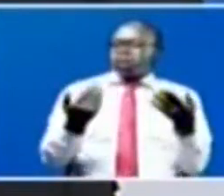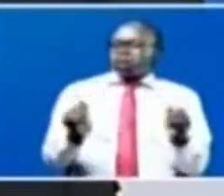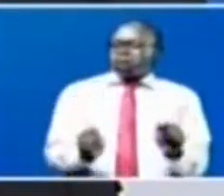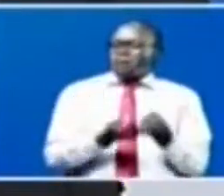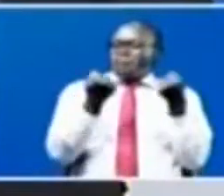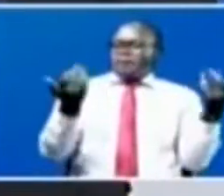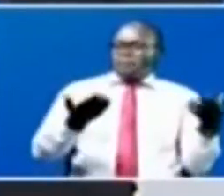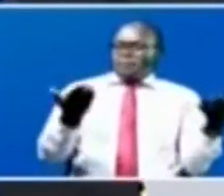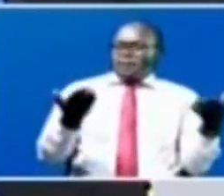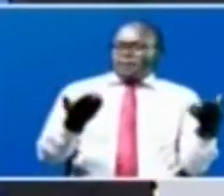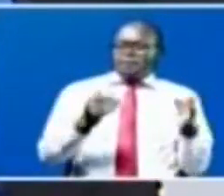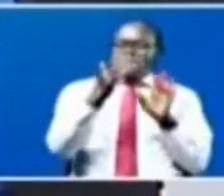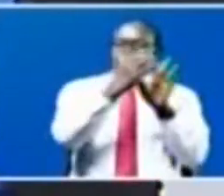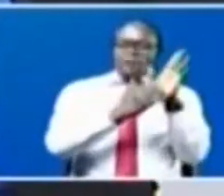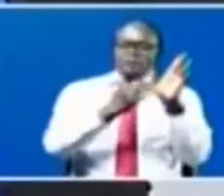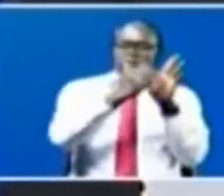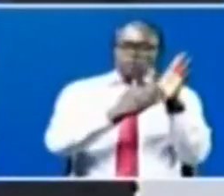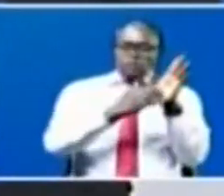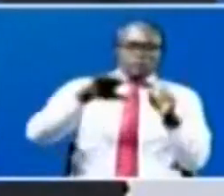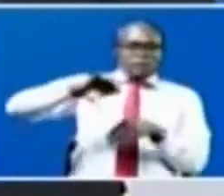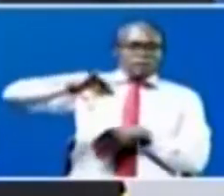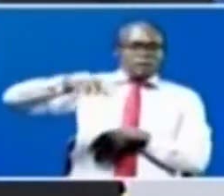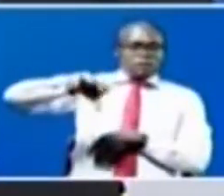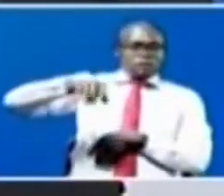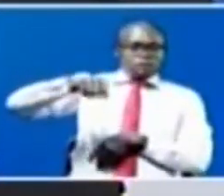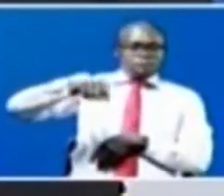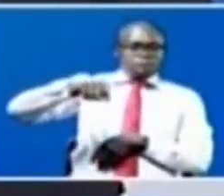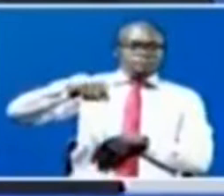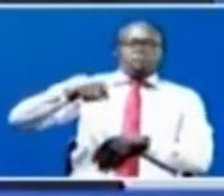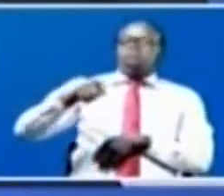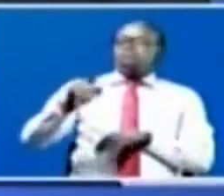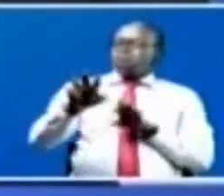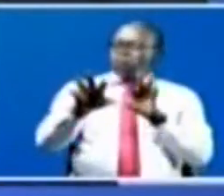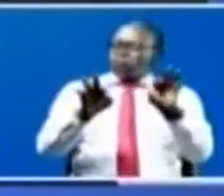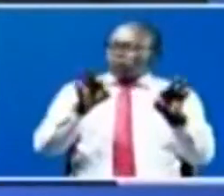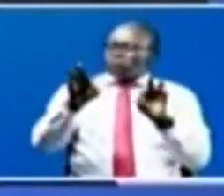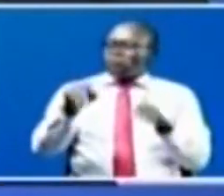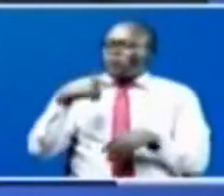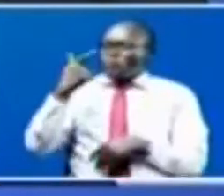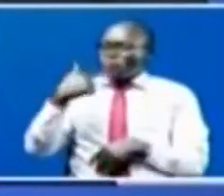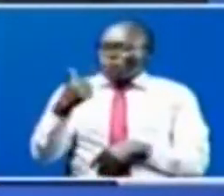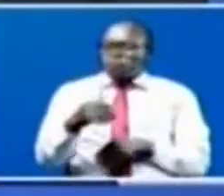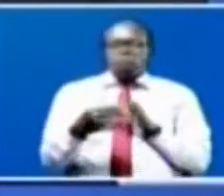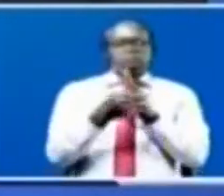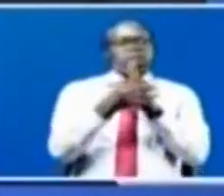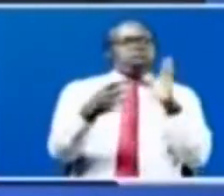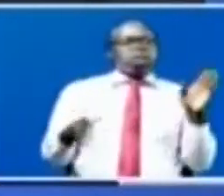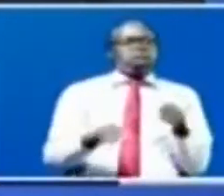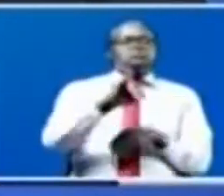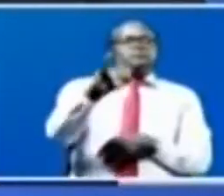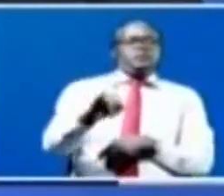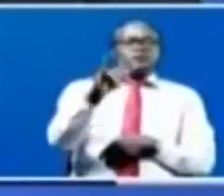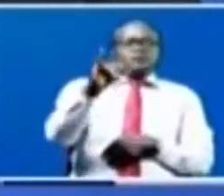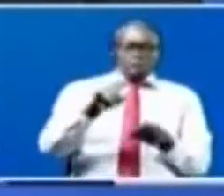uga wa Machakos katika kaunti hiyo hiyo ya Machakos. Baadhi ya wachezaji hao ni Mkongo Justin